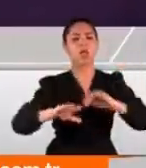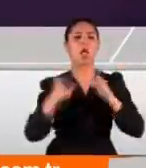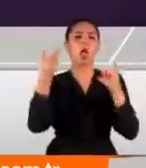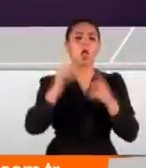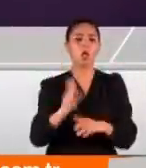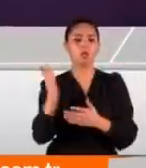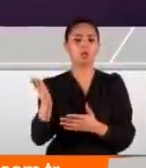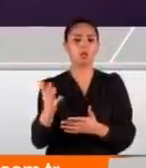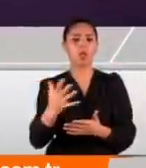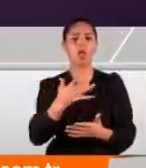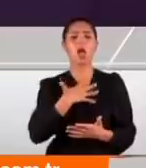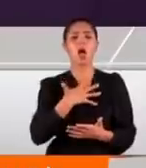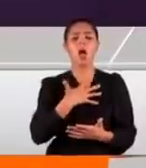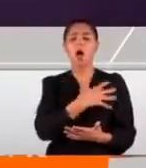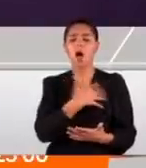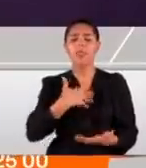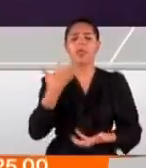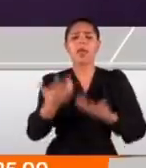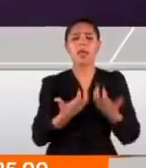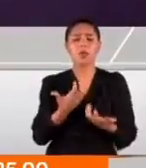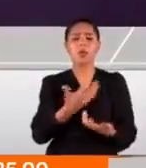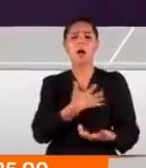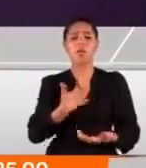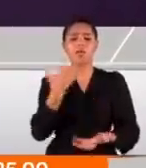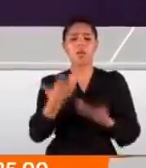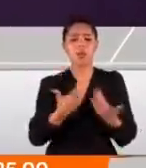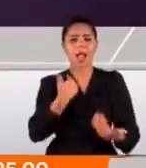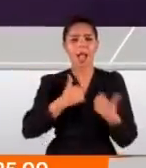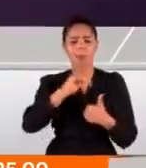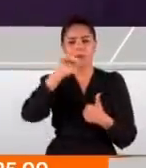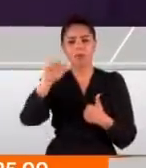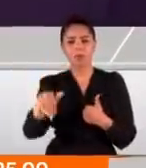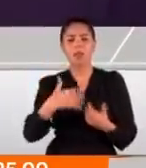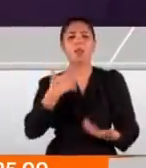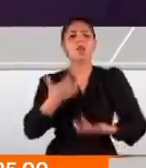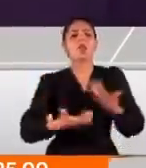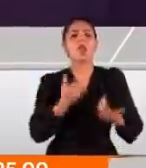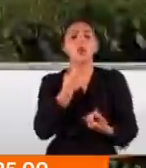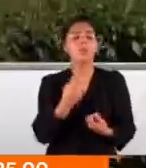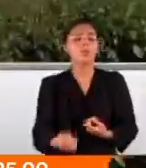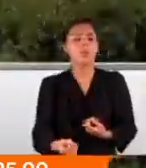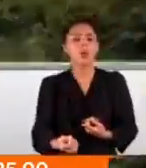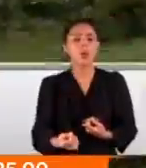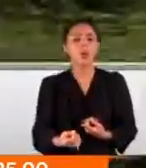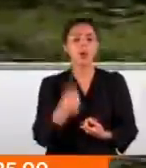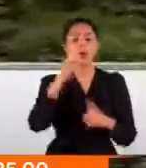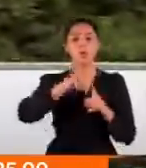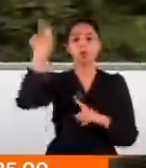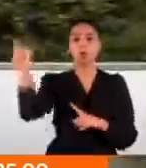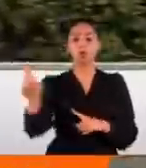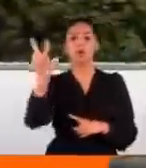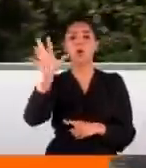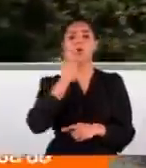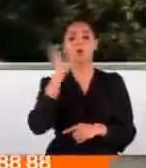Anne yanıyorum, anne yanıyorum. Ameliyattan gelip gelmez yanıyorum diyor çocuk. Tuğba Yalçın 35